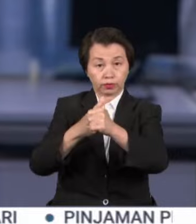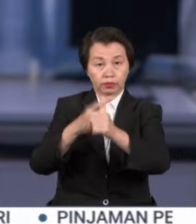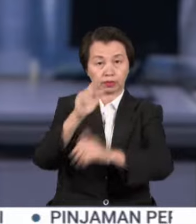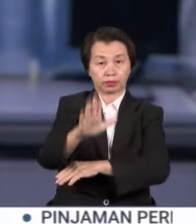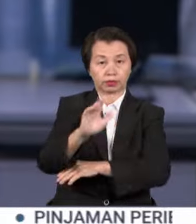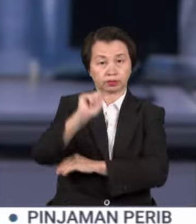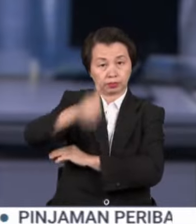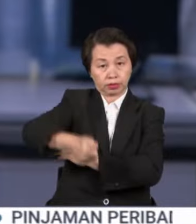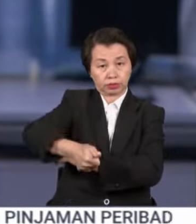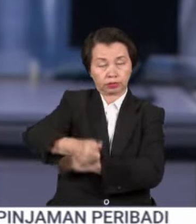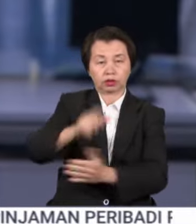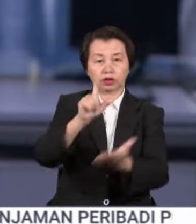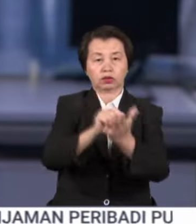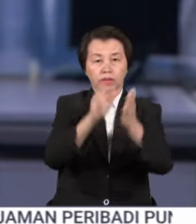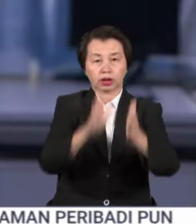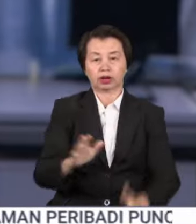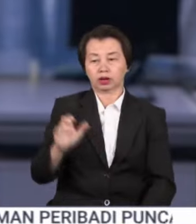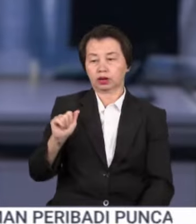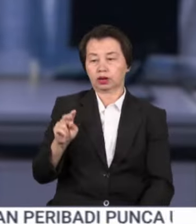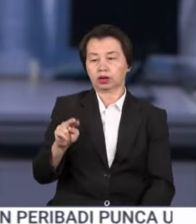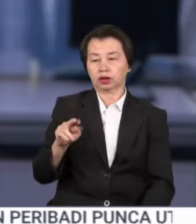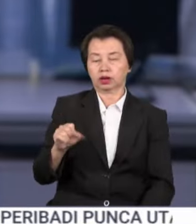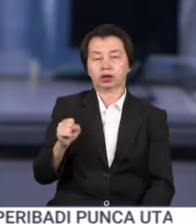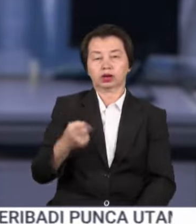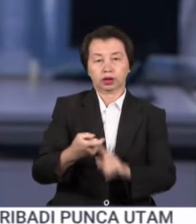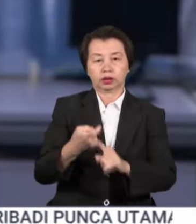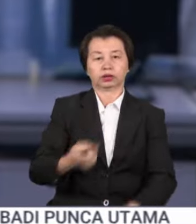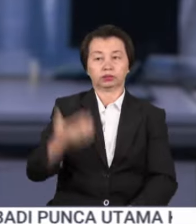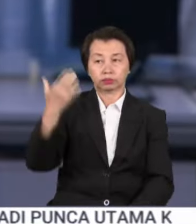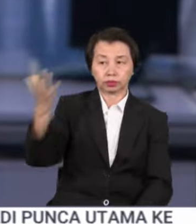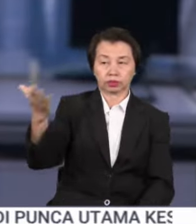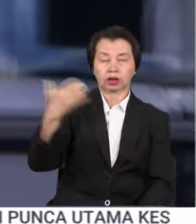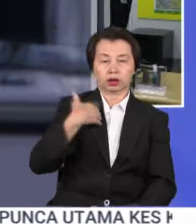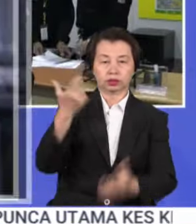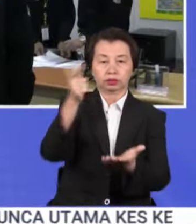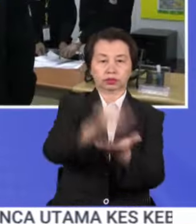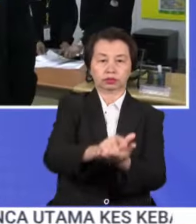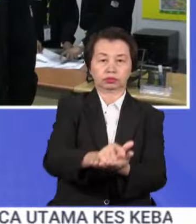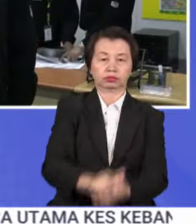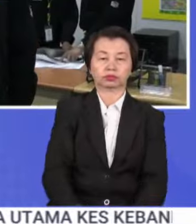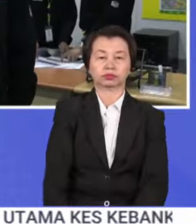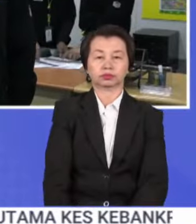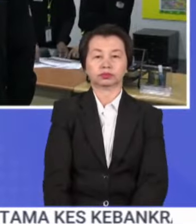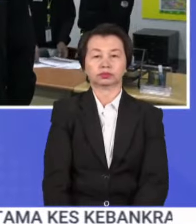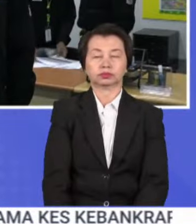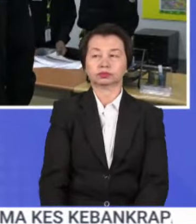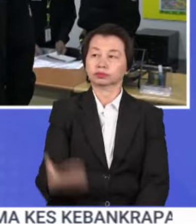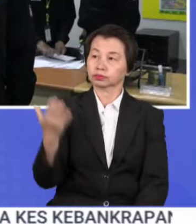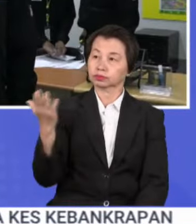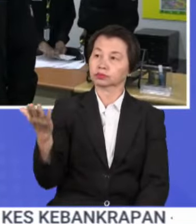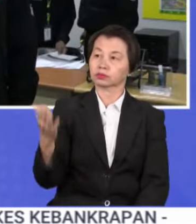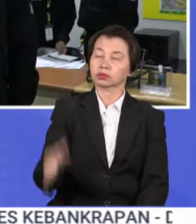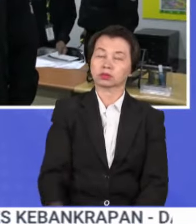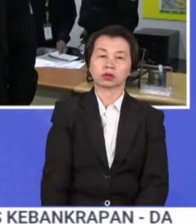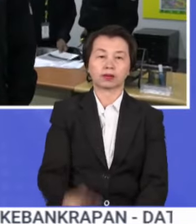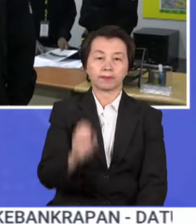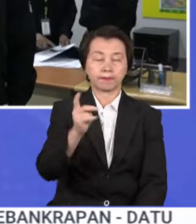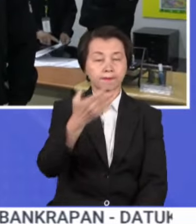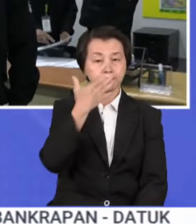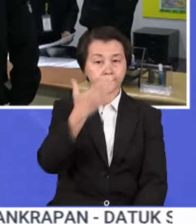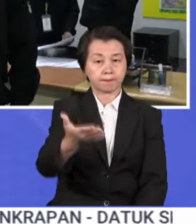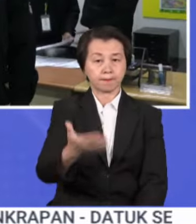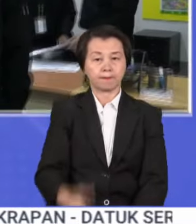petang esok. Wartawan Anas Maknur dari Al Janadriyah ada laporannya. Silakan. Baik, terima